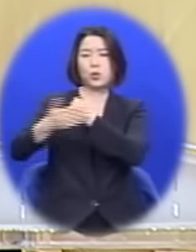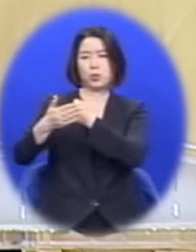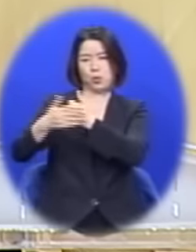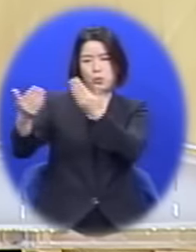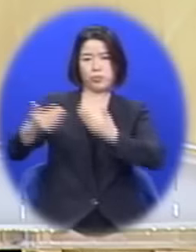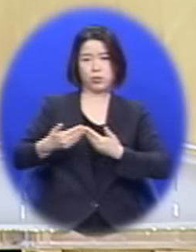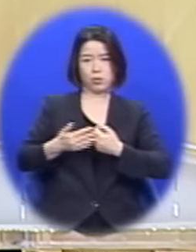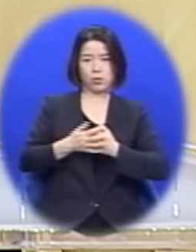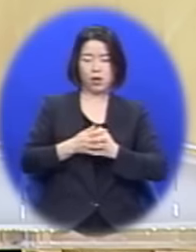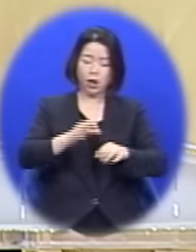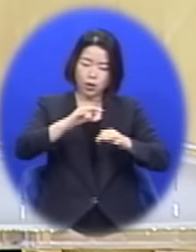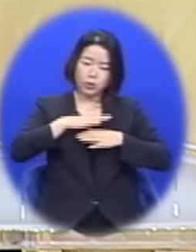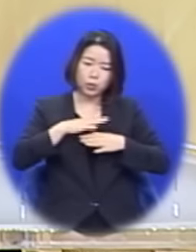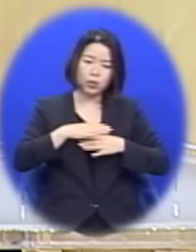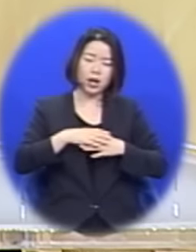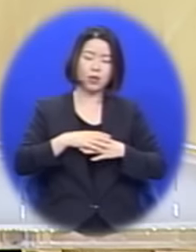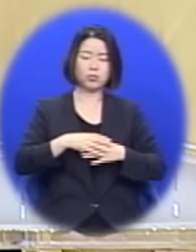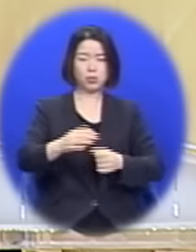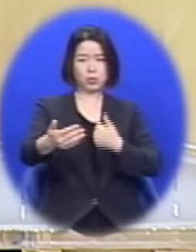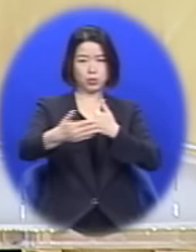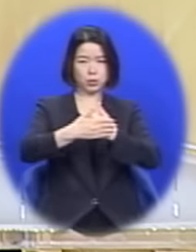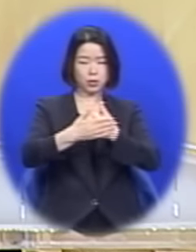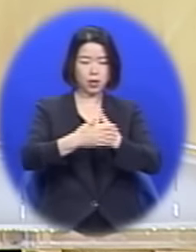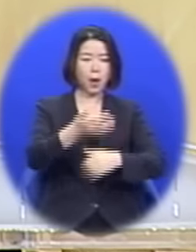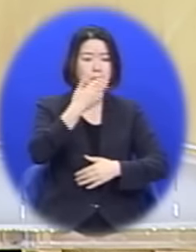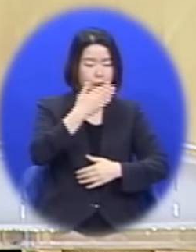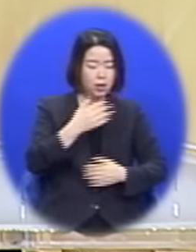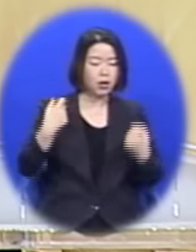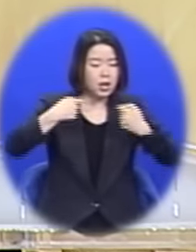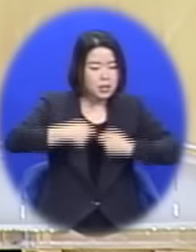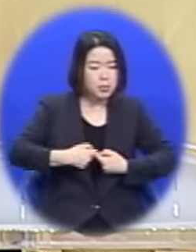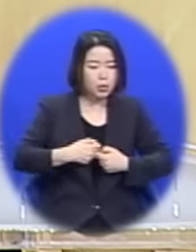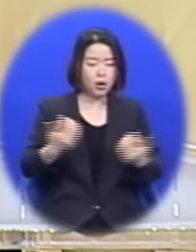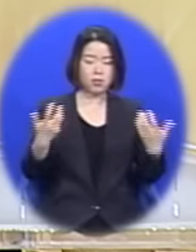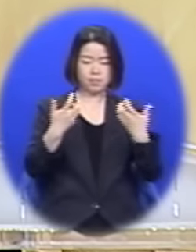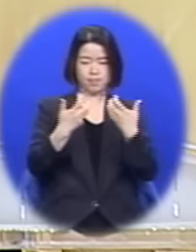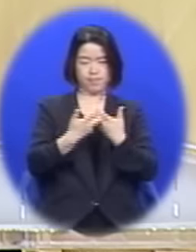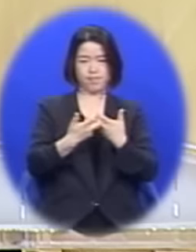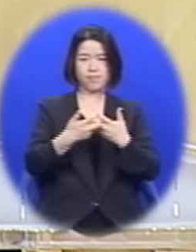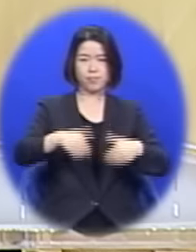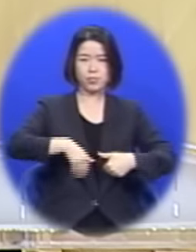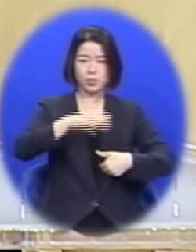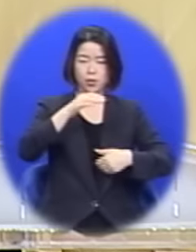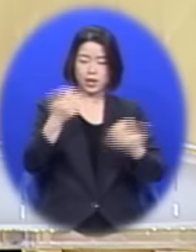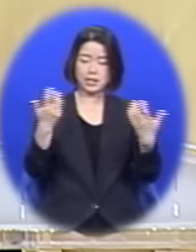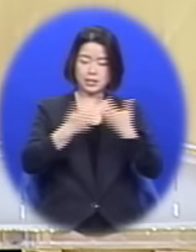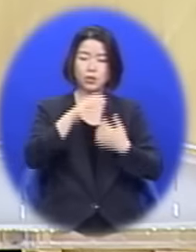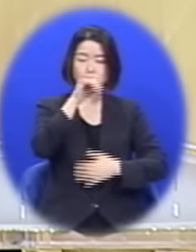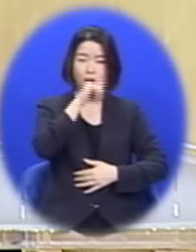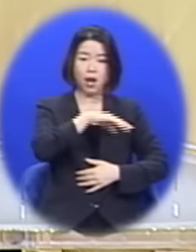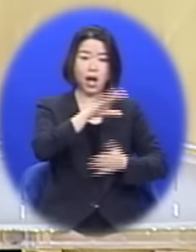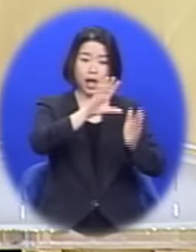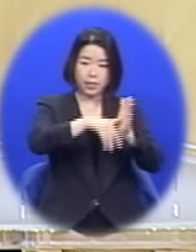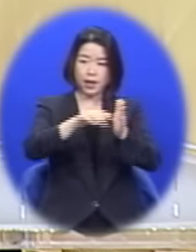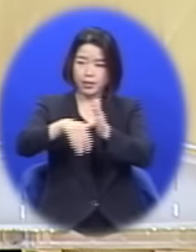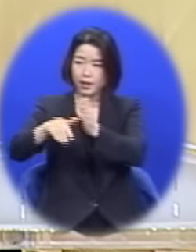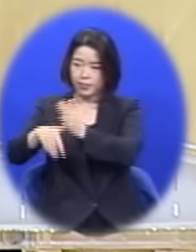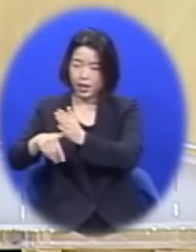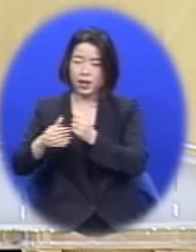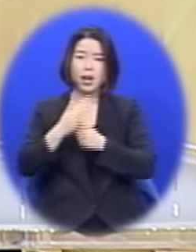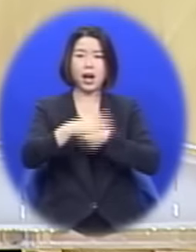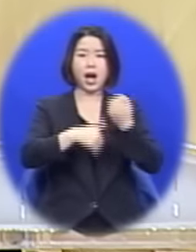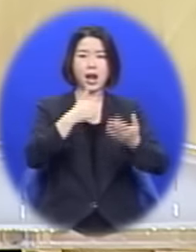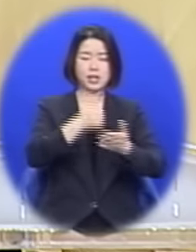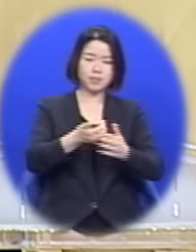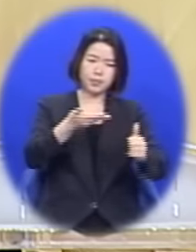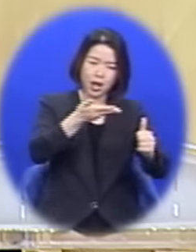손길들로 저희 부부와 아이들의 먹을 것, 입을 것이 채워졌습니다. 때때마다 하나님의 공급하심과 채우심을